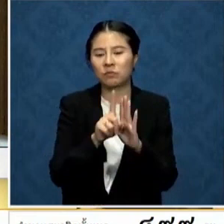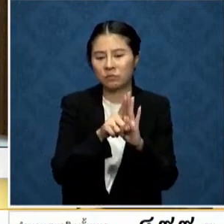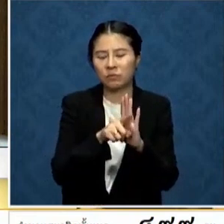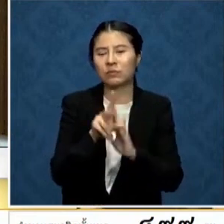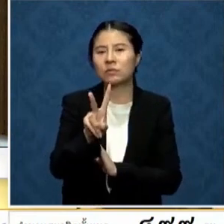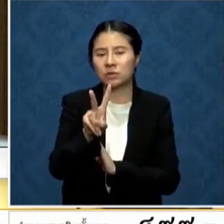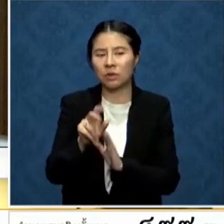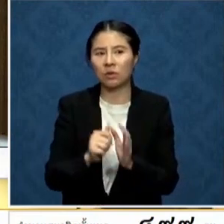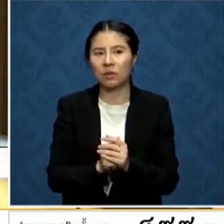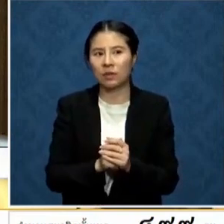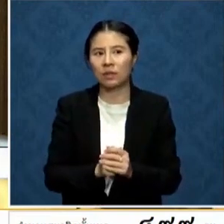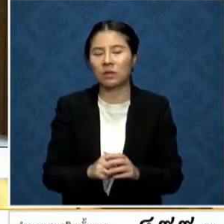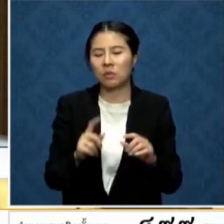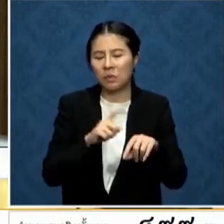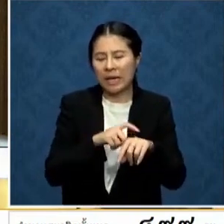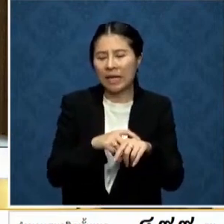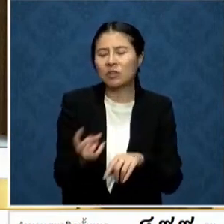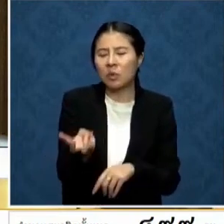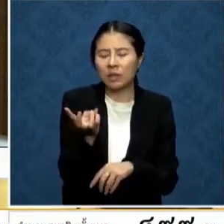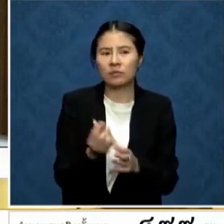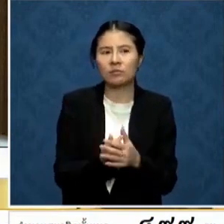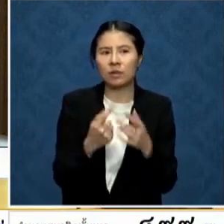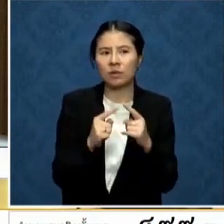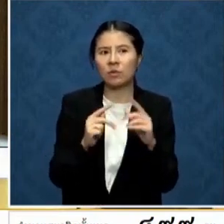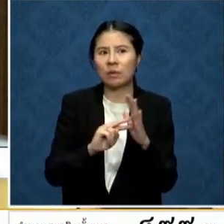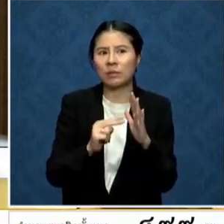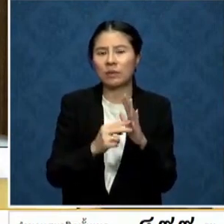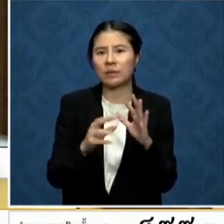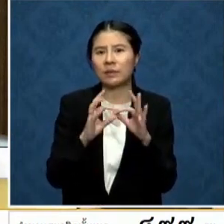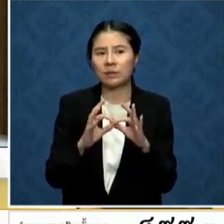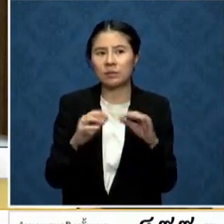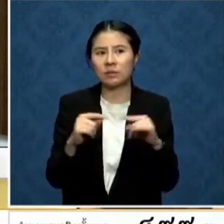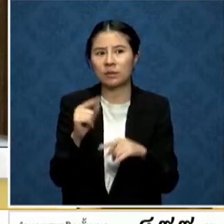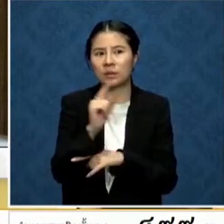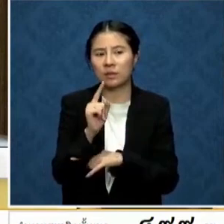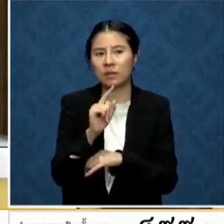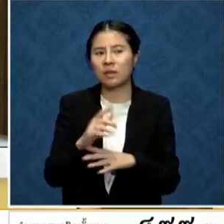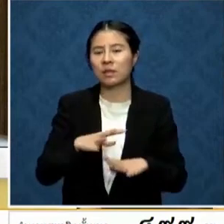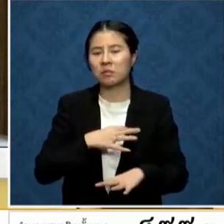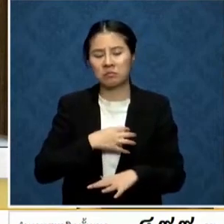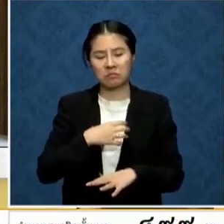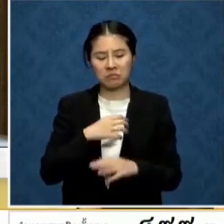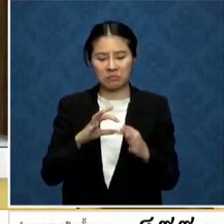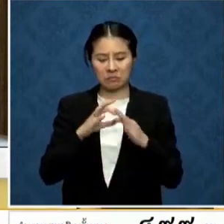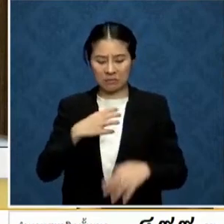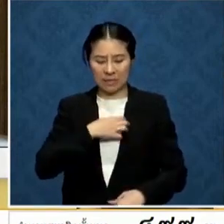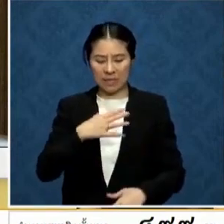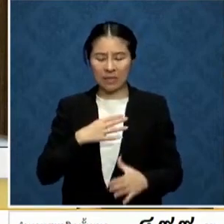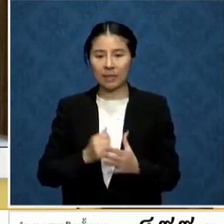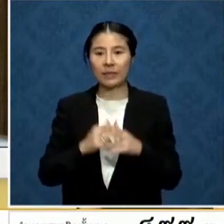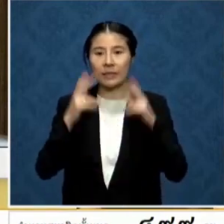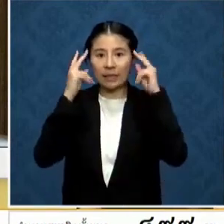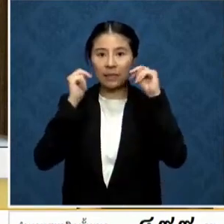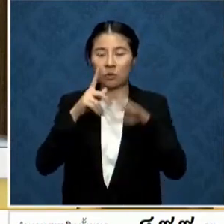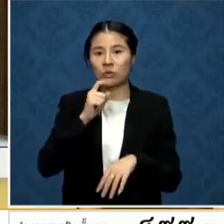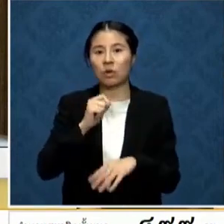ไปนะครับผมก็ต้องเรียนตามตรงว่าถ้าท่านจะยกประเด็นนี้ขึ้นมาเนี่ยก็กรุณายกมาทั้งหมดนะครับผมไม่ได้เขียนแค่ว่าให้นายกตอบ 2นาที